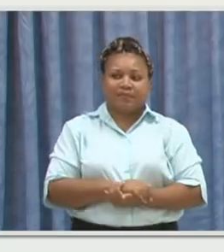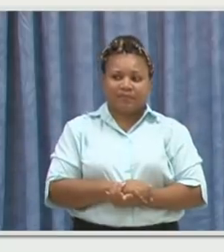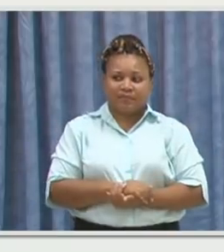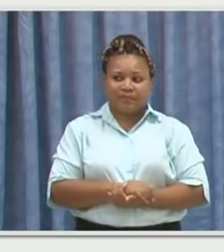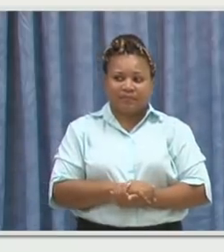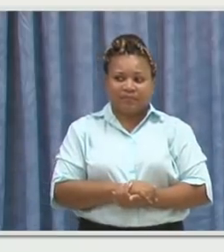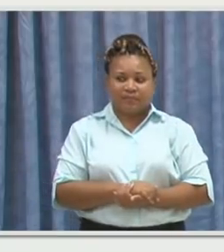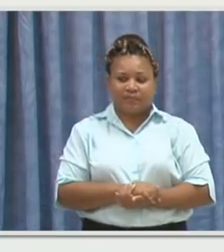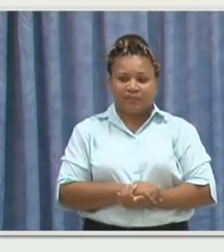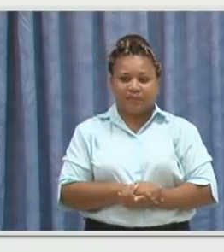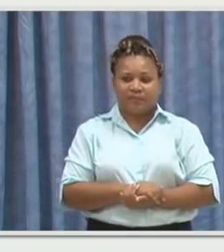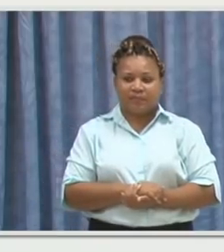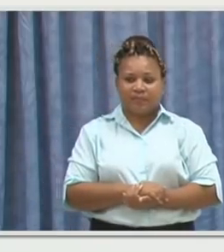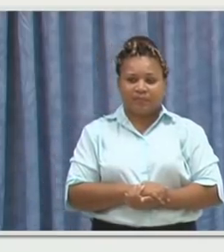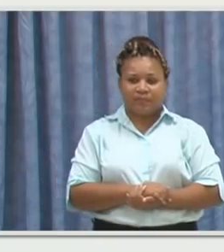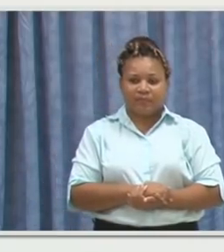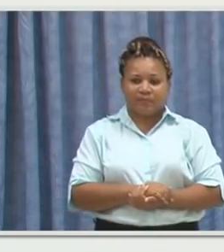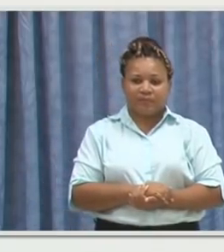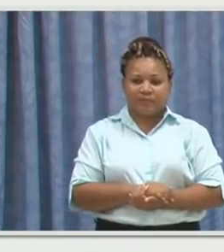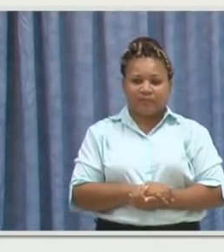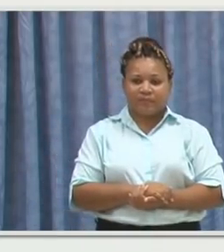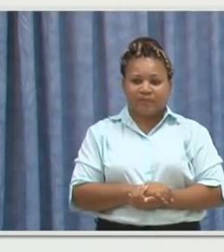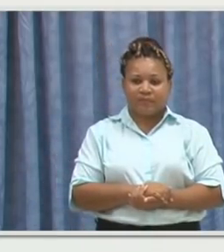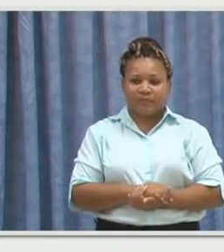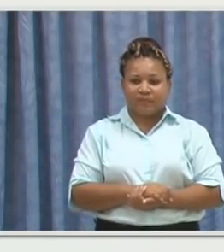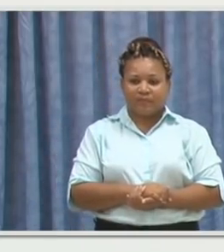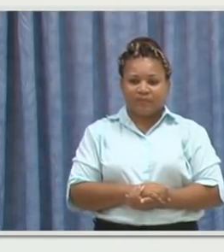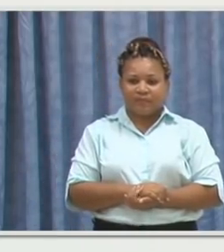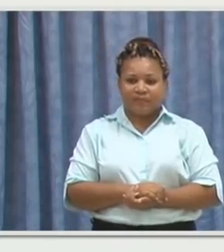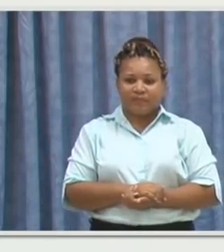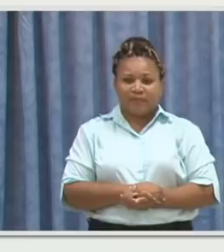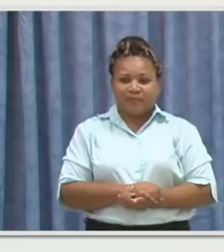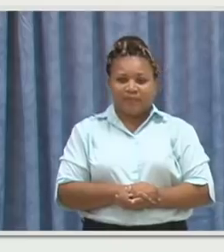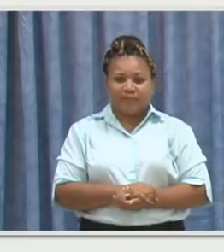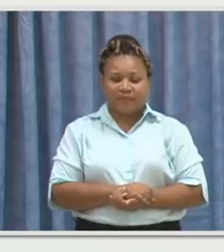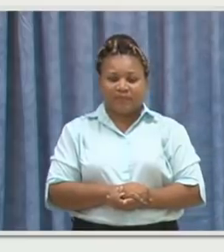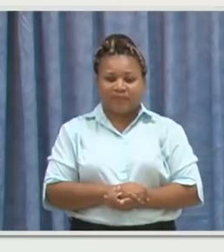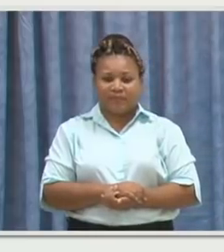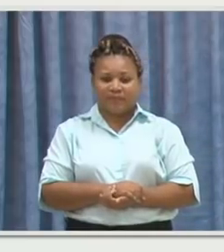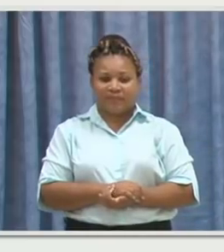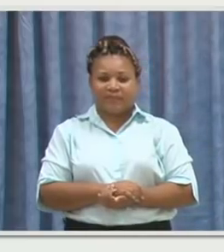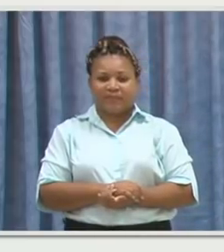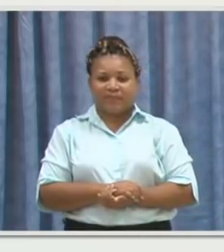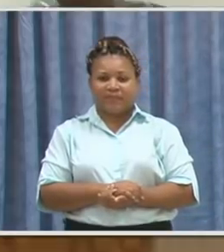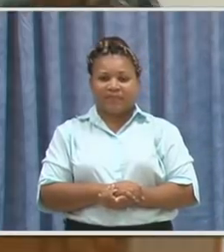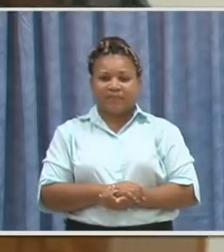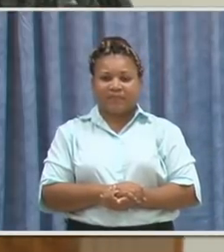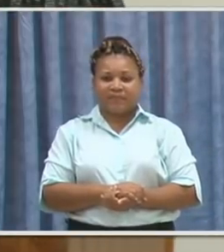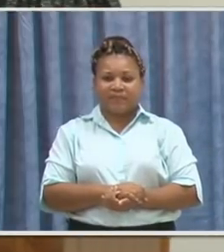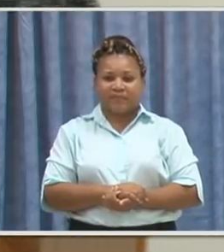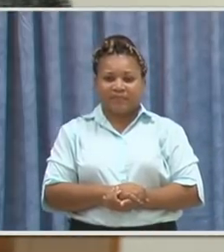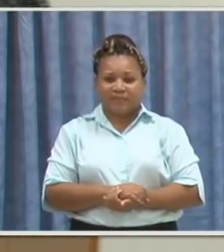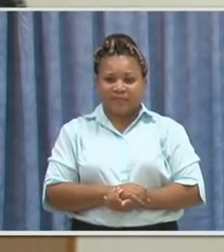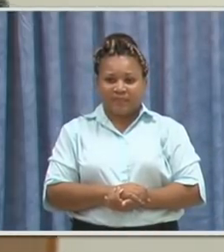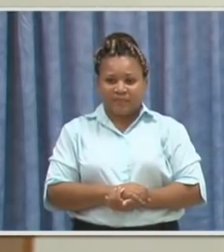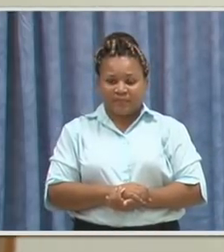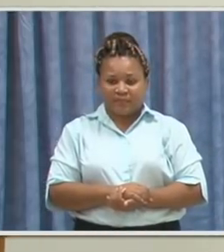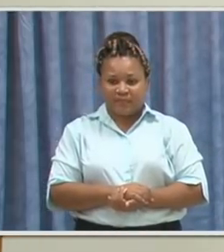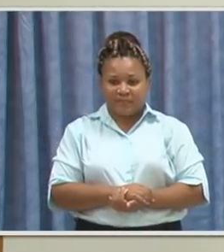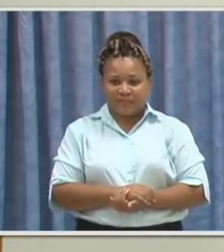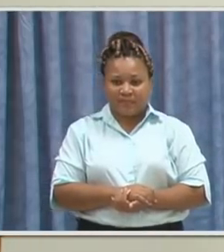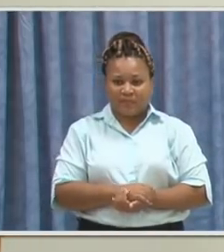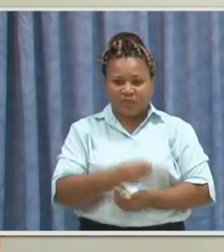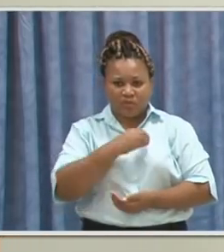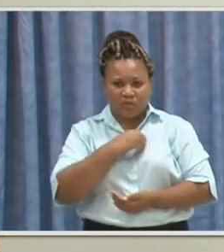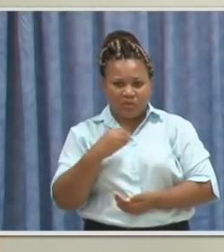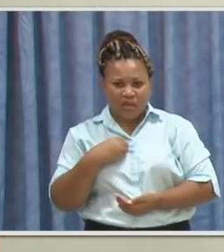côté dans thème, le côté service. Je connais le docteur Gédéon et plus public health. Mais le